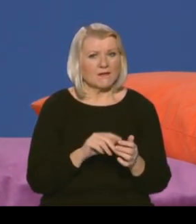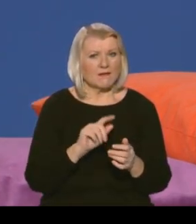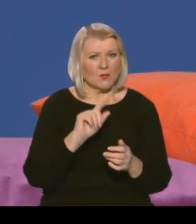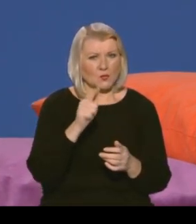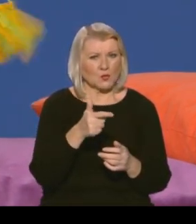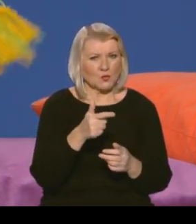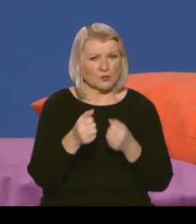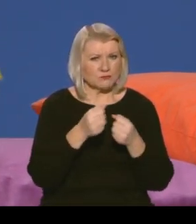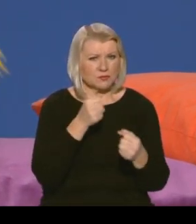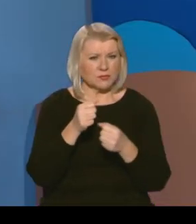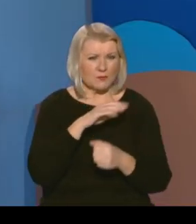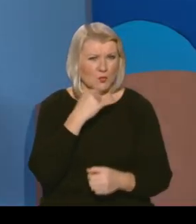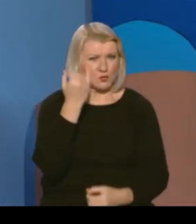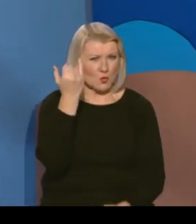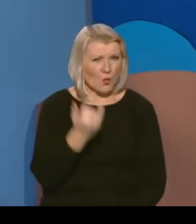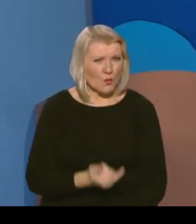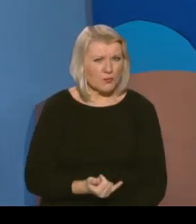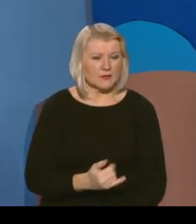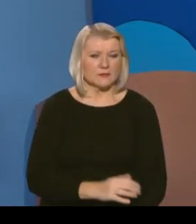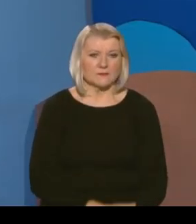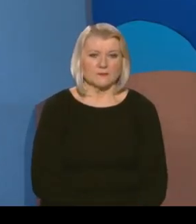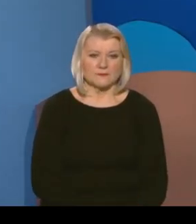moc hubený?